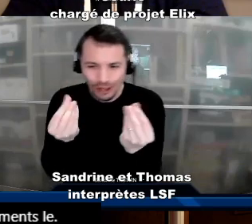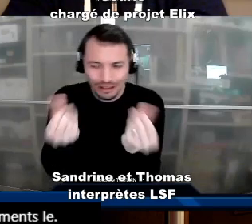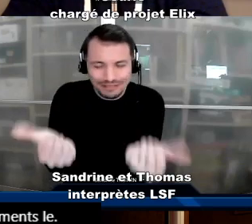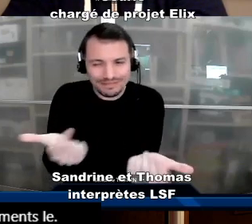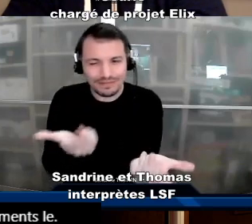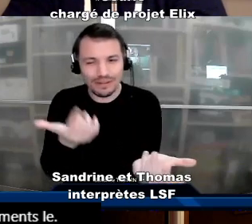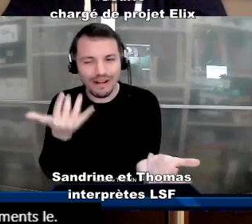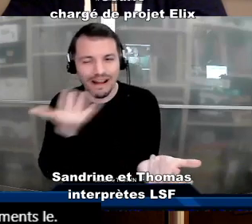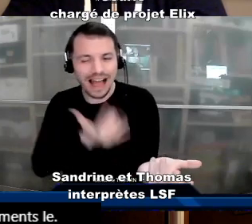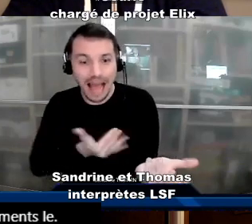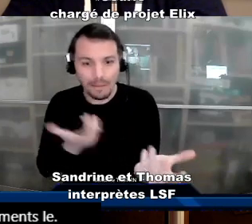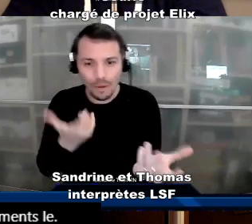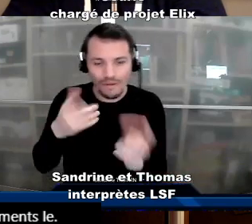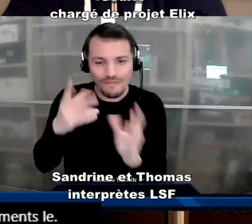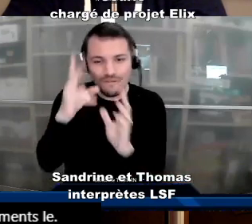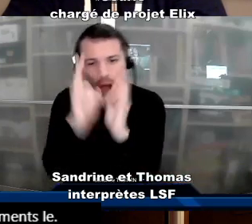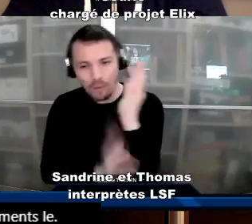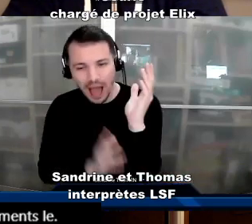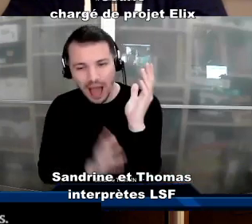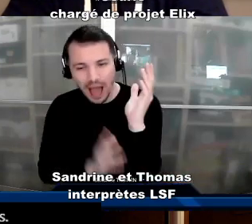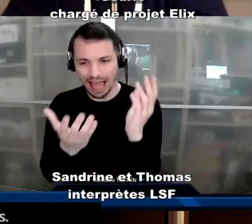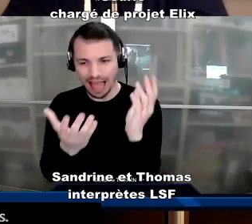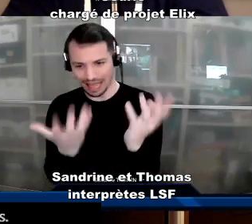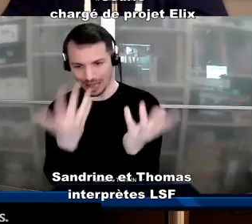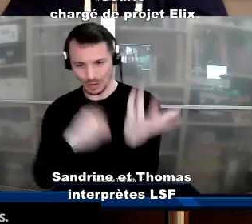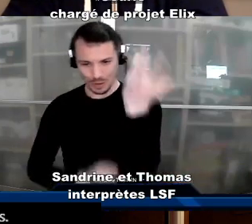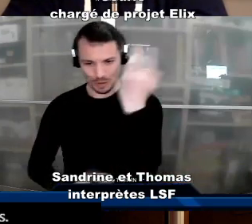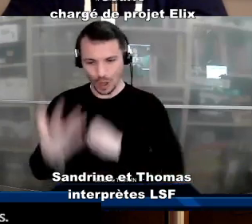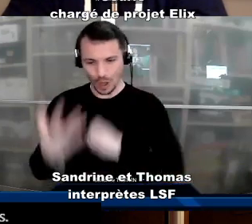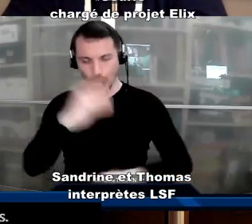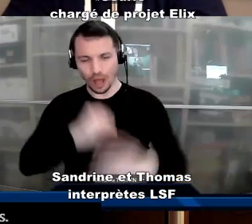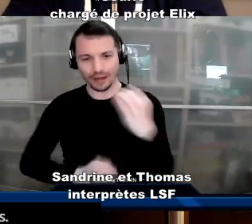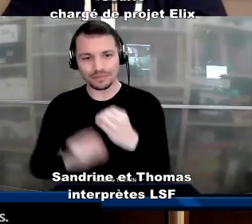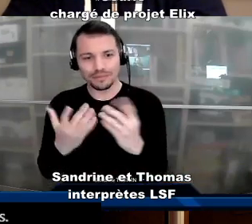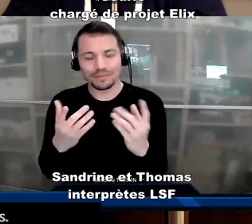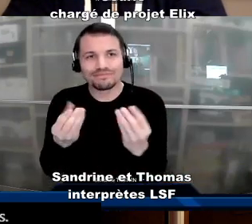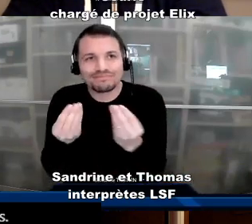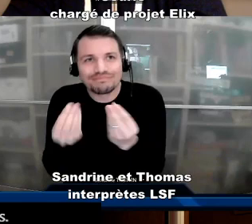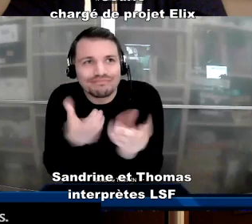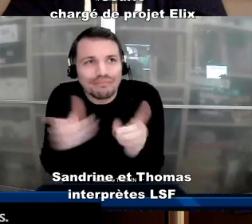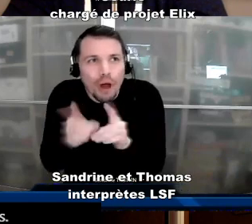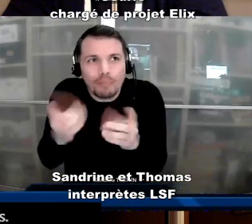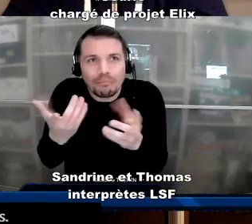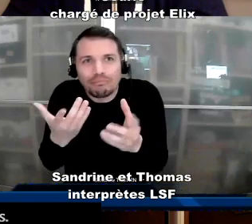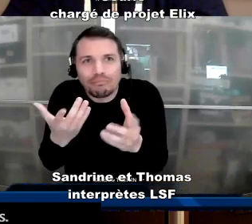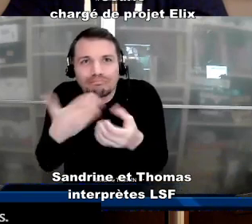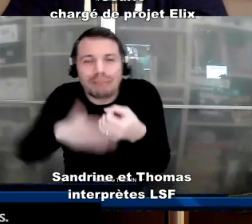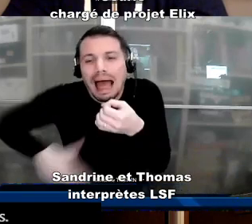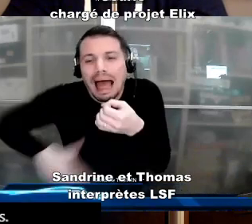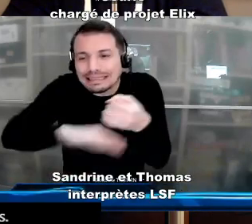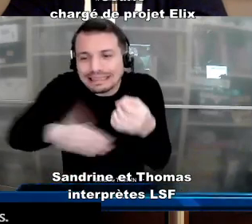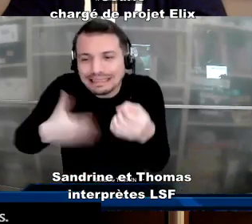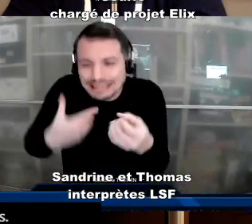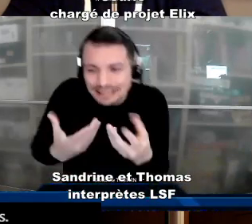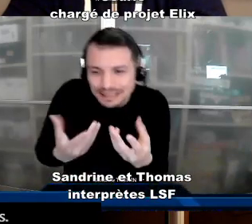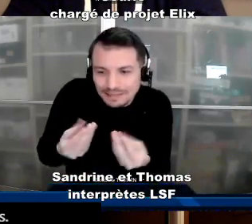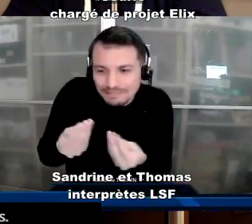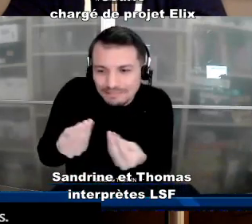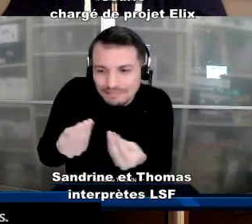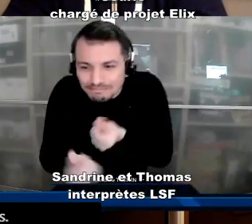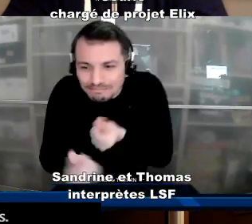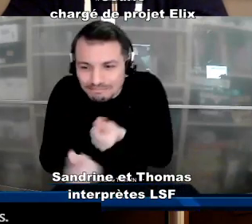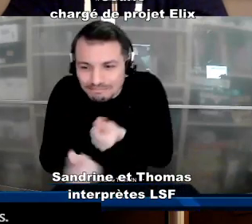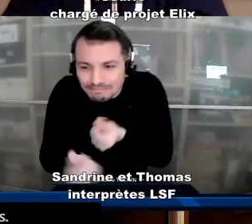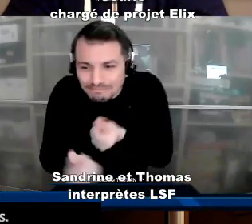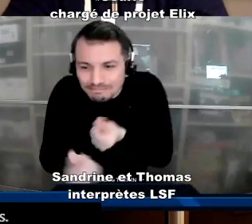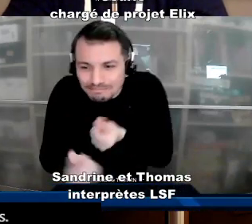cas d'acquérir du vocabulaire et d'avoir déjà un petit bagage de connaissances pour pouvoir aller